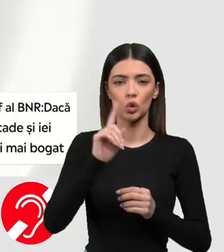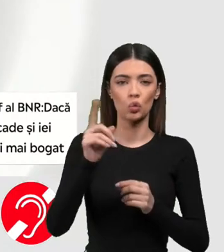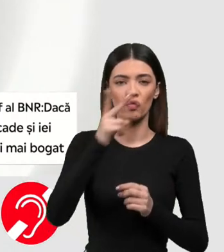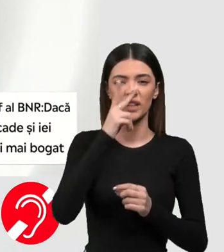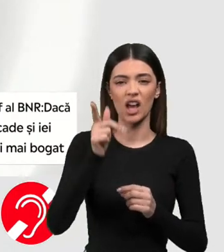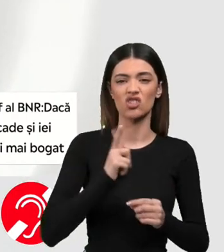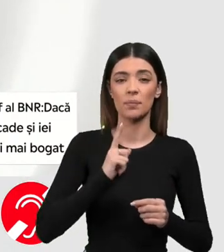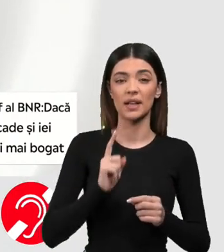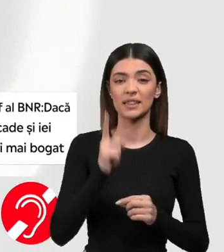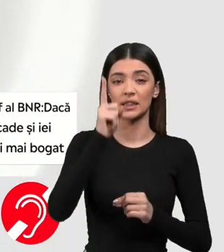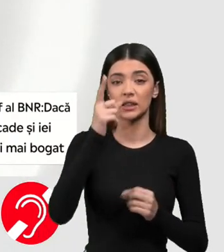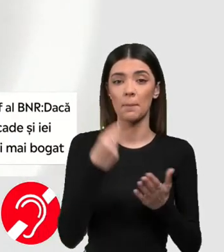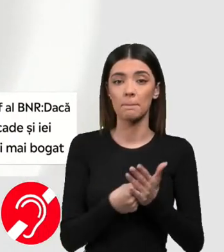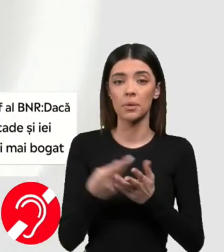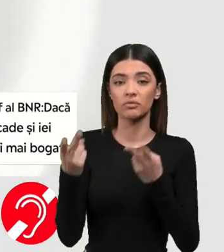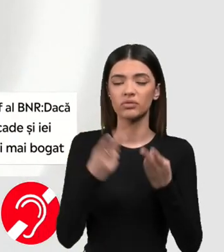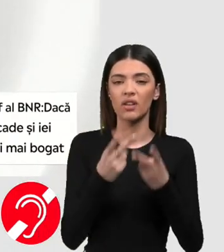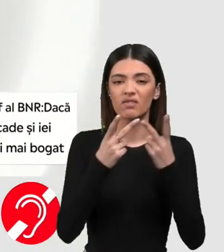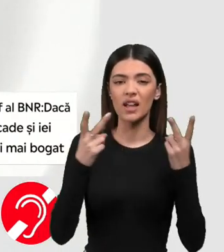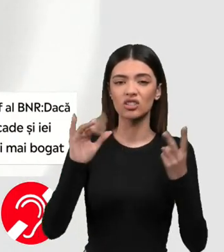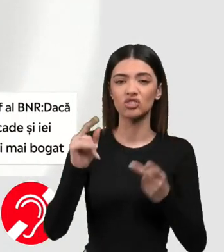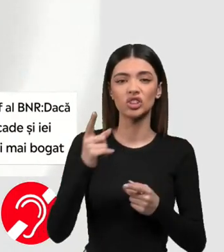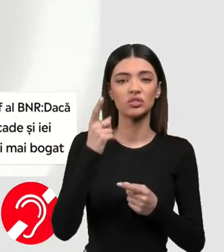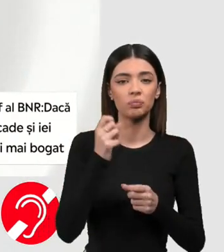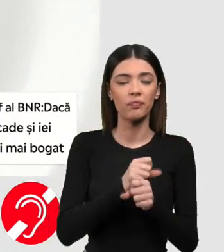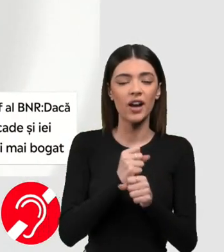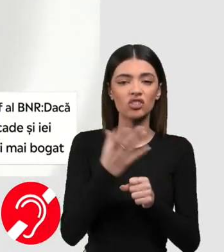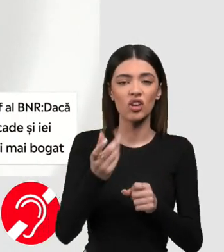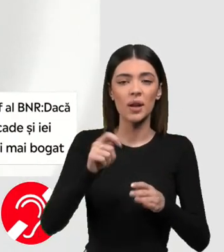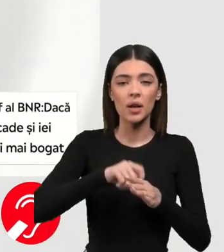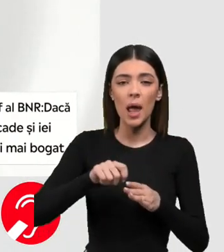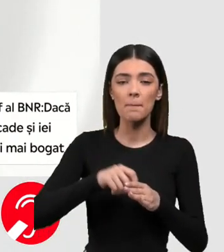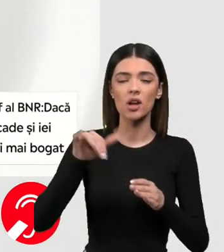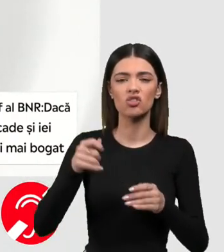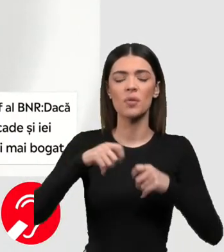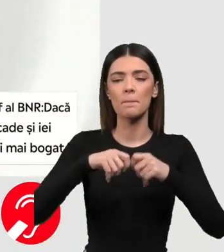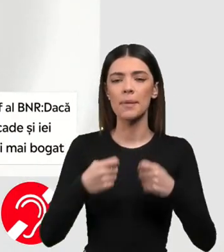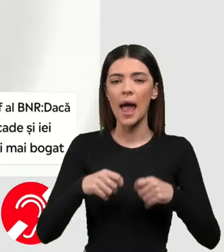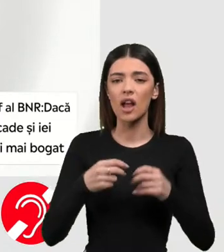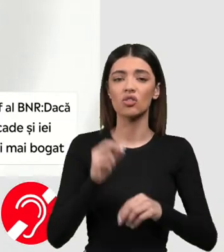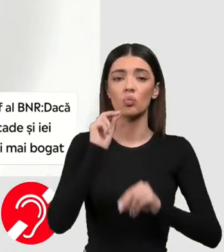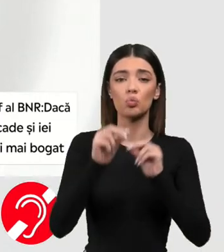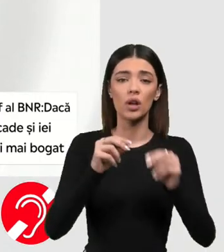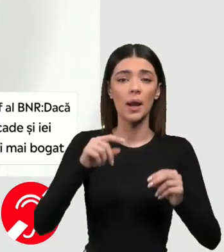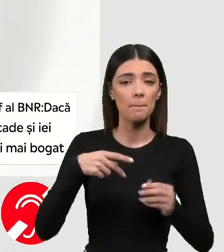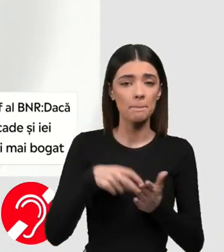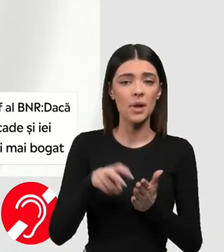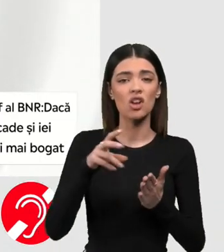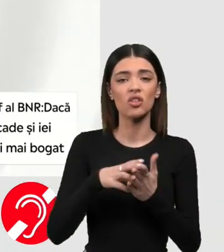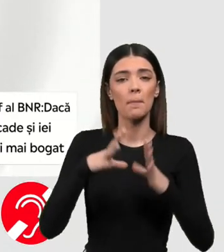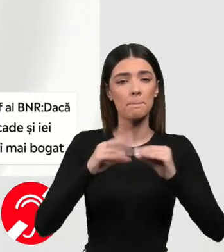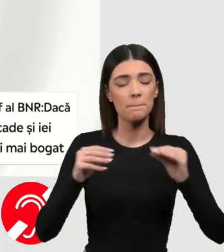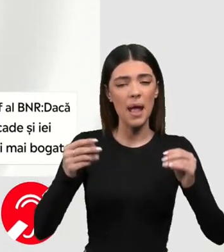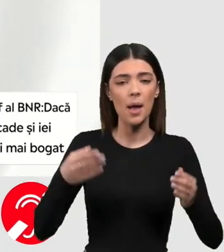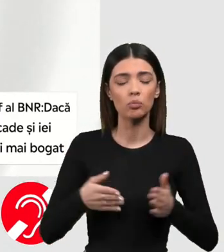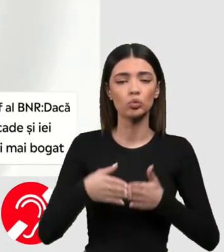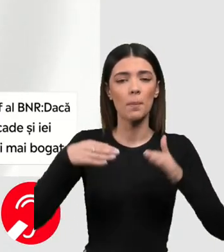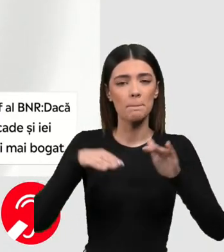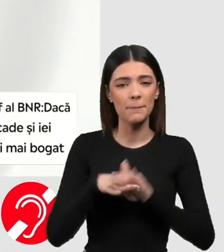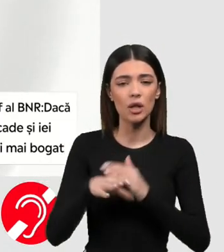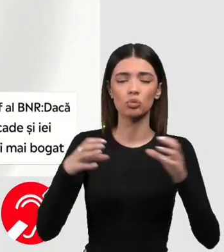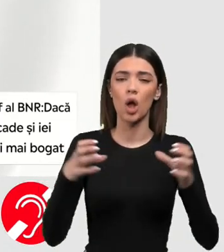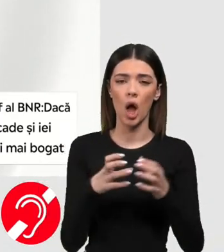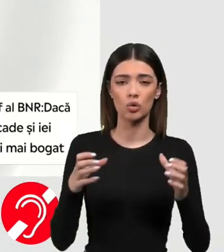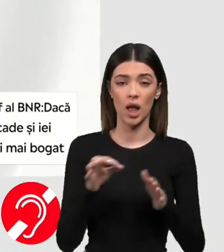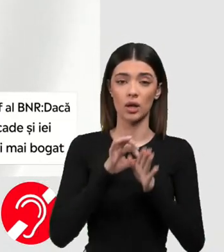Nu vă mai așteptați să vă crească nivelul de trai și refolosiți lucruri, reparațiile, sortați plasticele, mergeți mai mult cu mișloacele de transport în